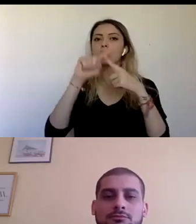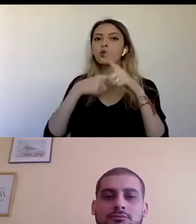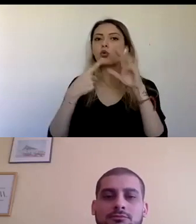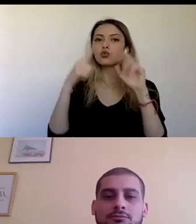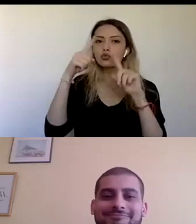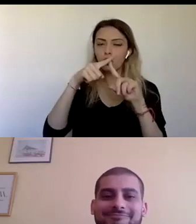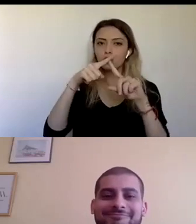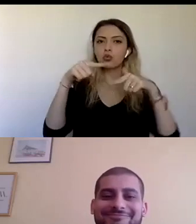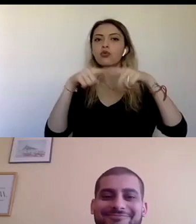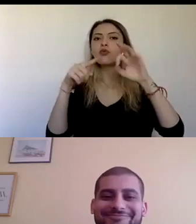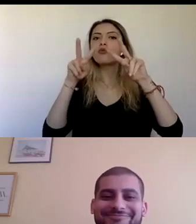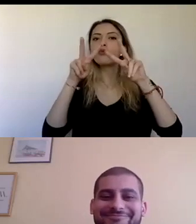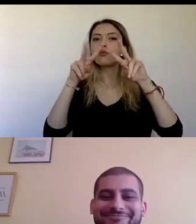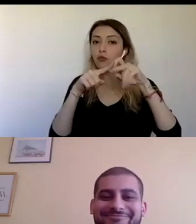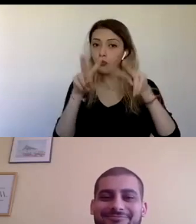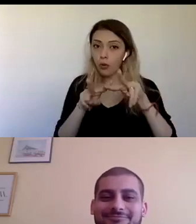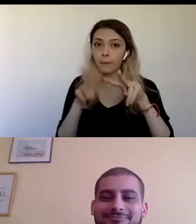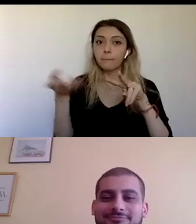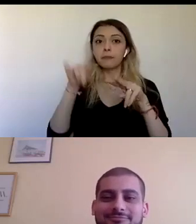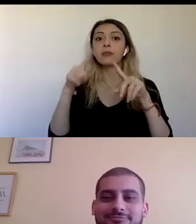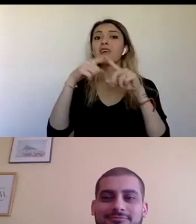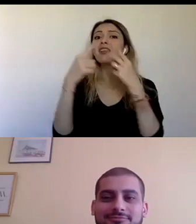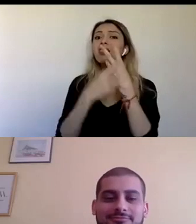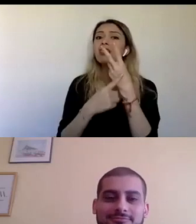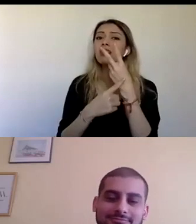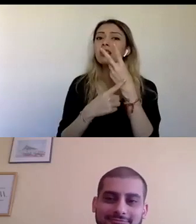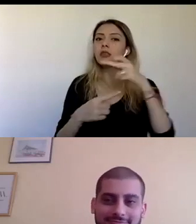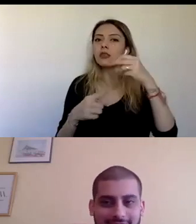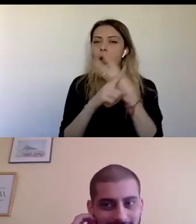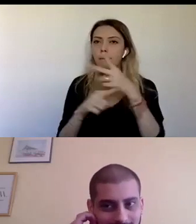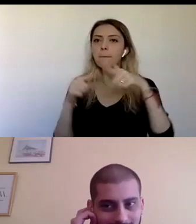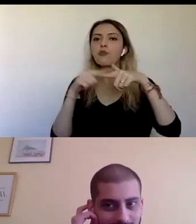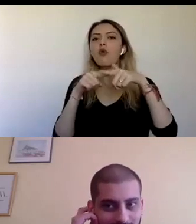kayıt almak için. Bunlar da aslında bizde